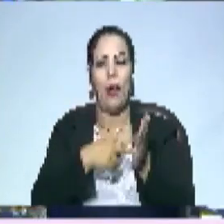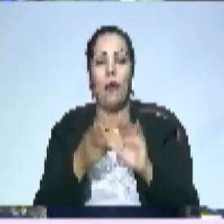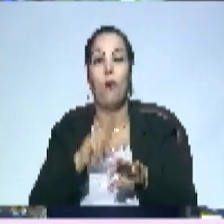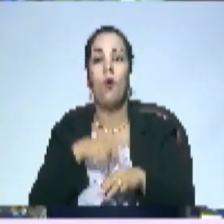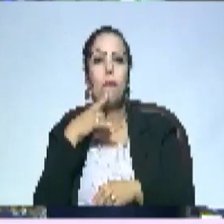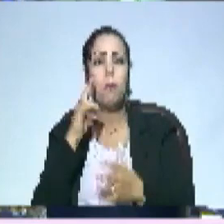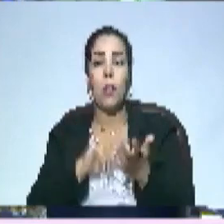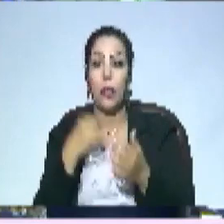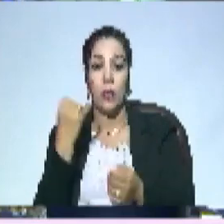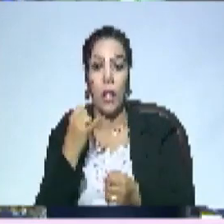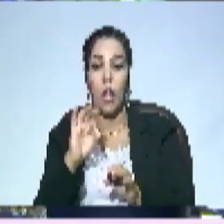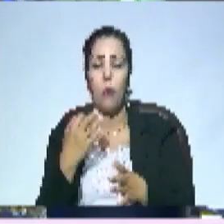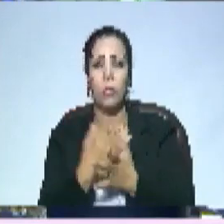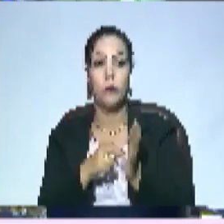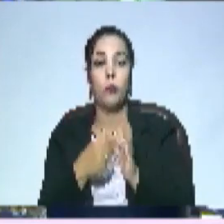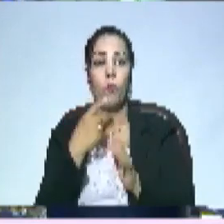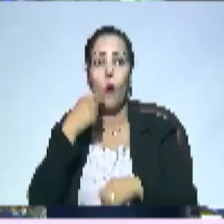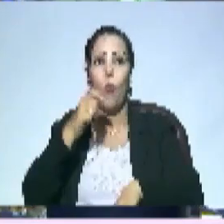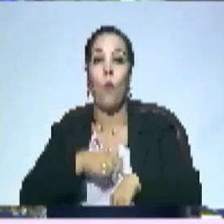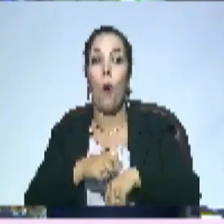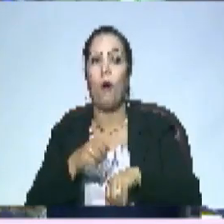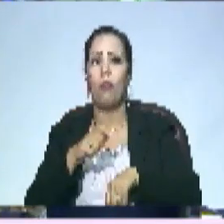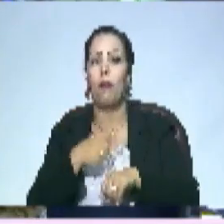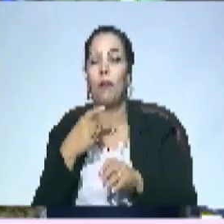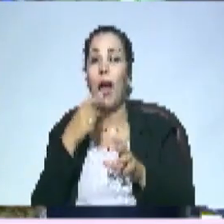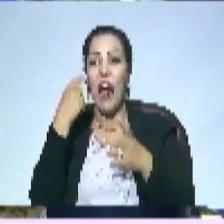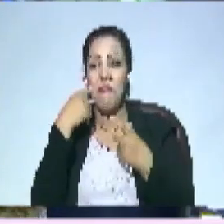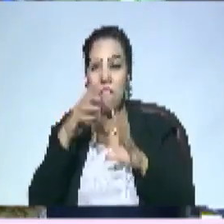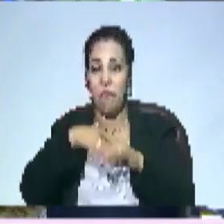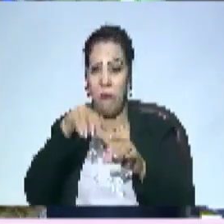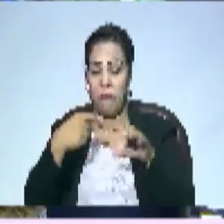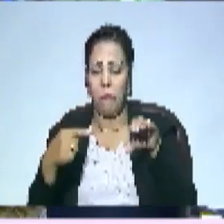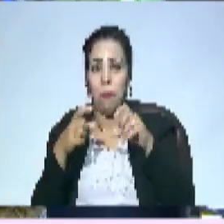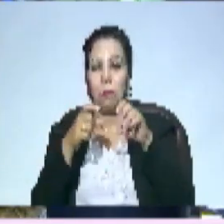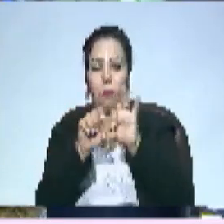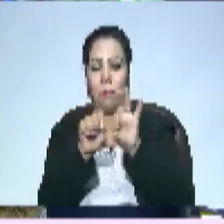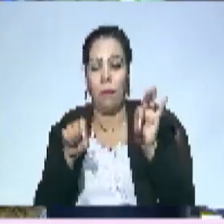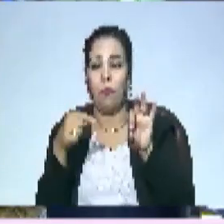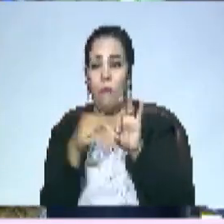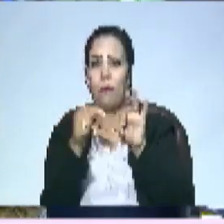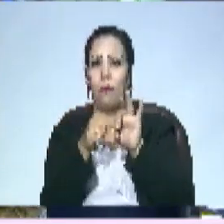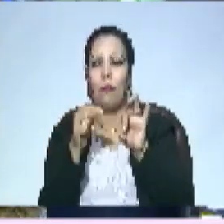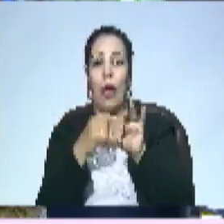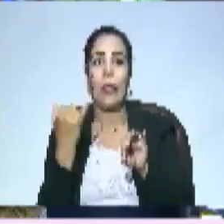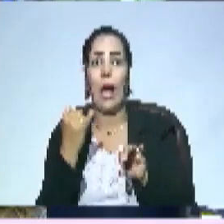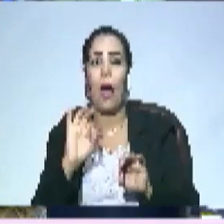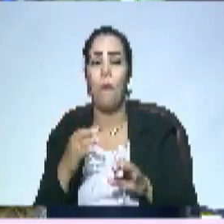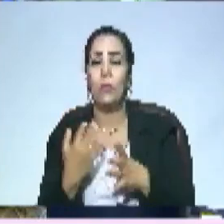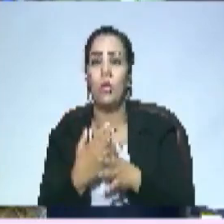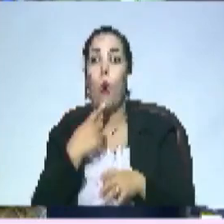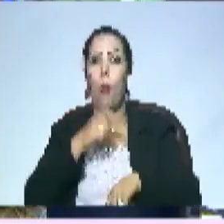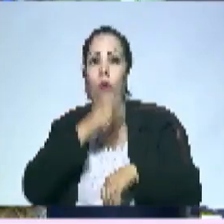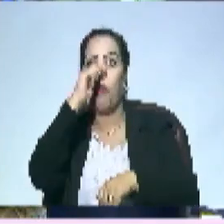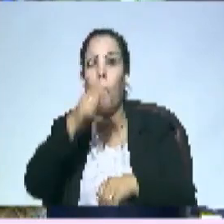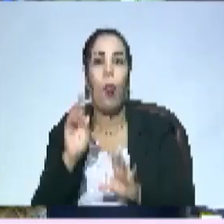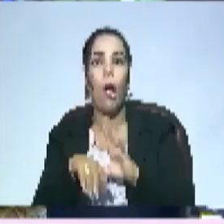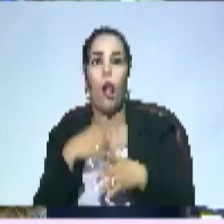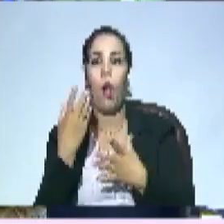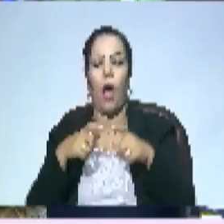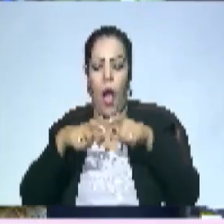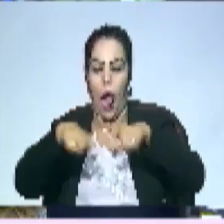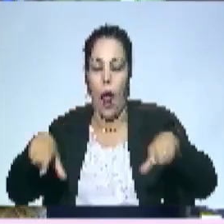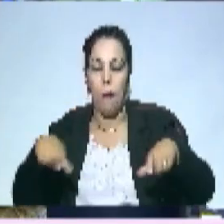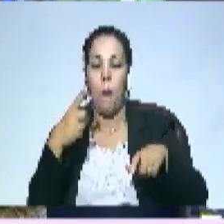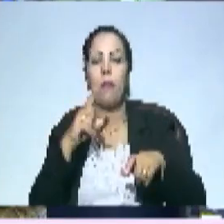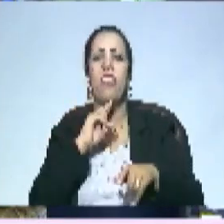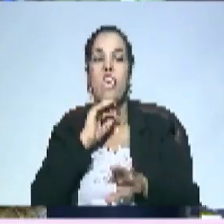وسهل يا شاف، يعني برضو مش بياخد وقت كتير. لا حتى مش بياخد وقت كتير في التكييف في التجهيز يعني. لا مش بياخد وقت كتير، وهي علبه واحده على